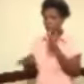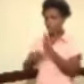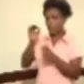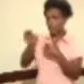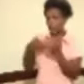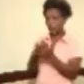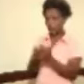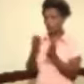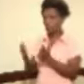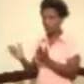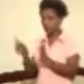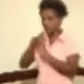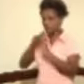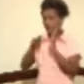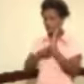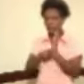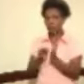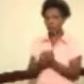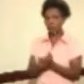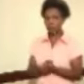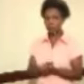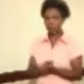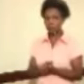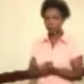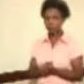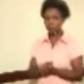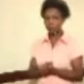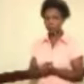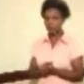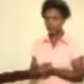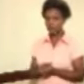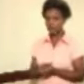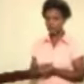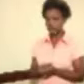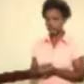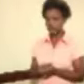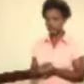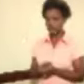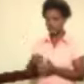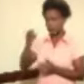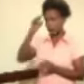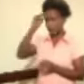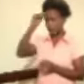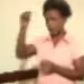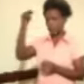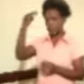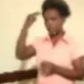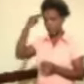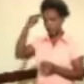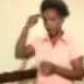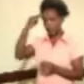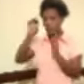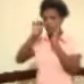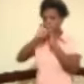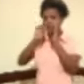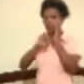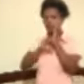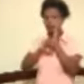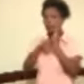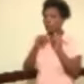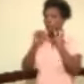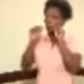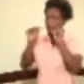place? Bien, monsieur Martelly, s'il vous plaît. Bon, nous avons que l'État a un contrôle pays. Il va falloir